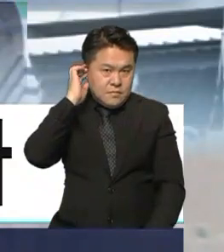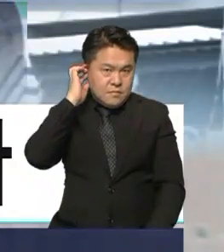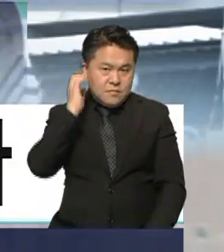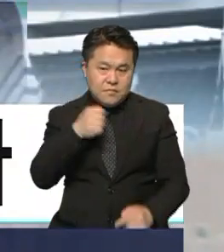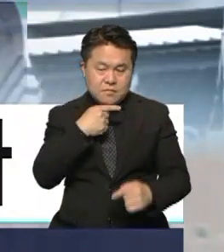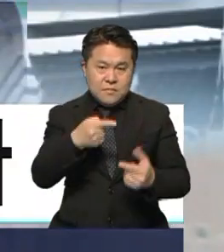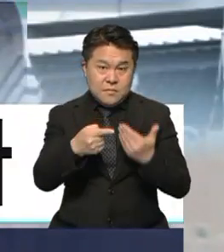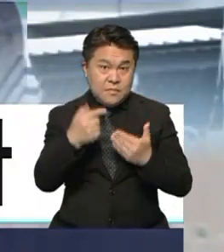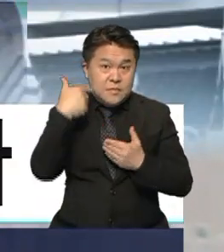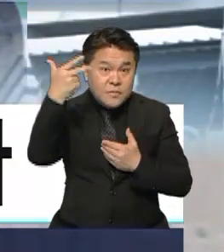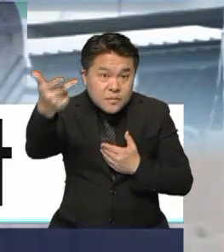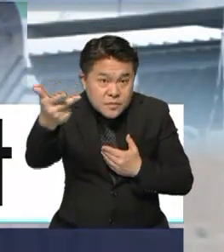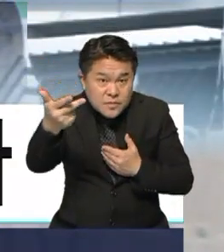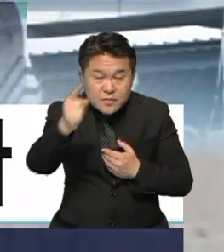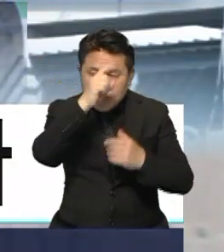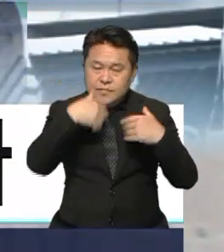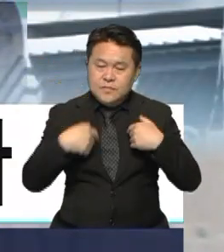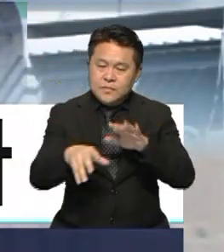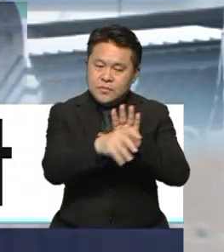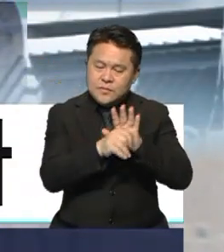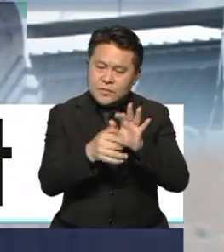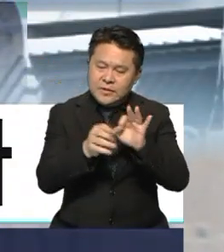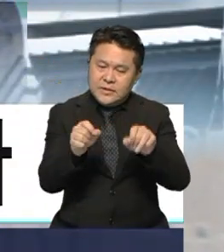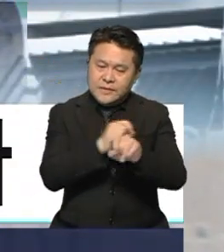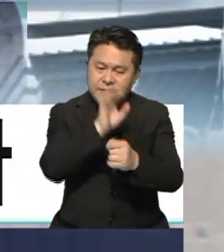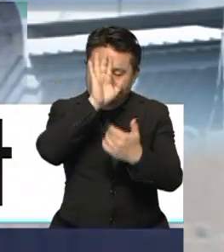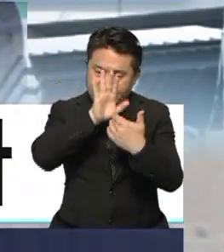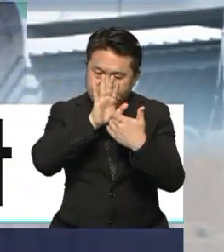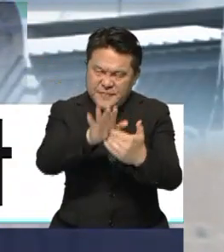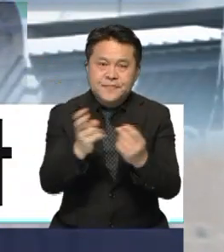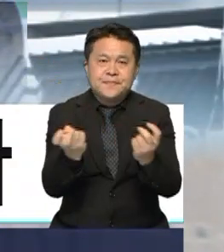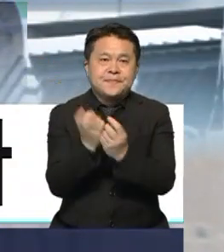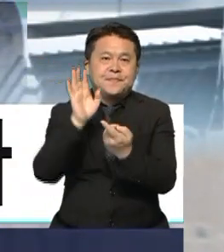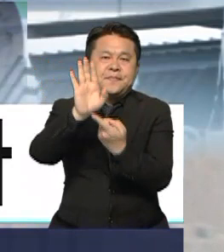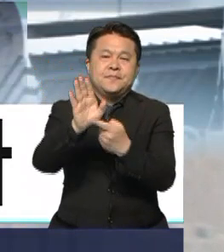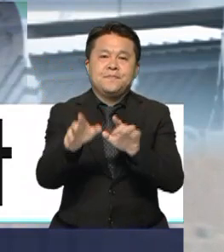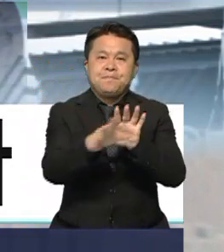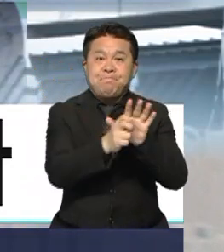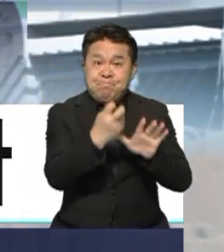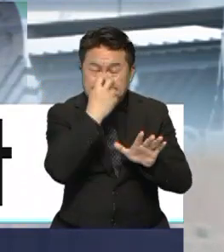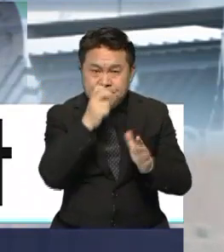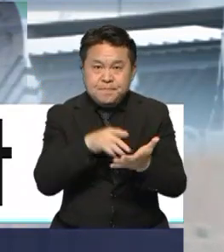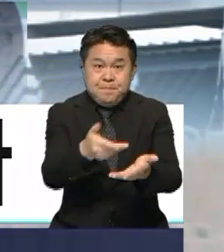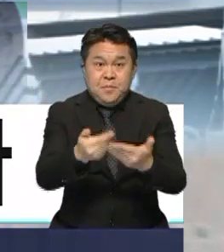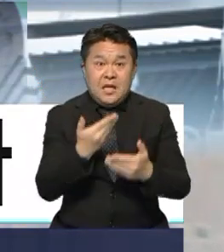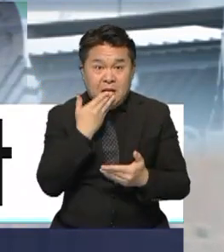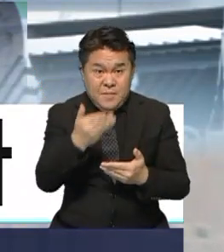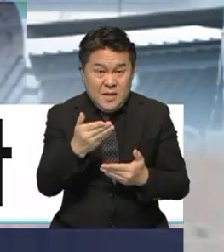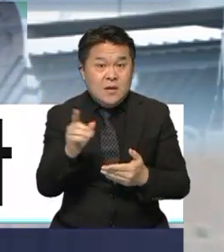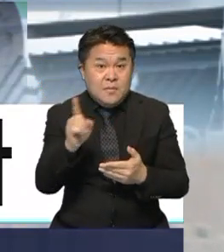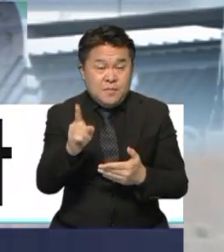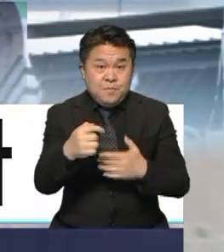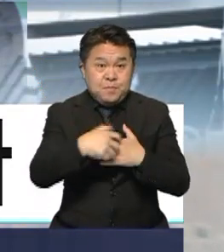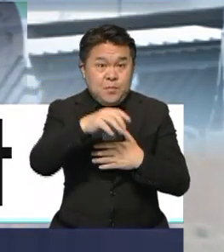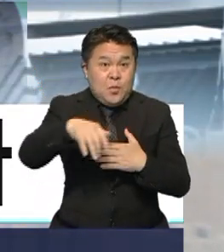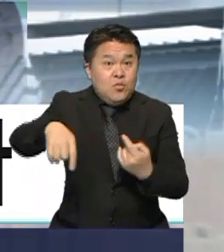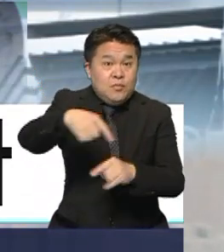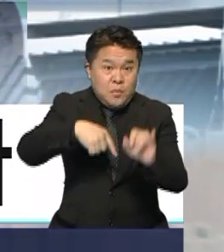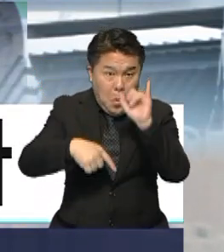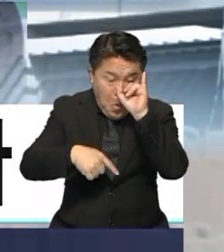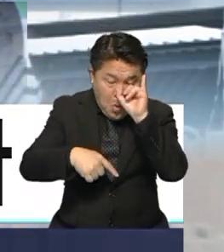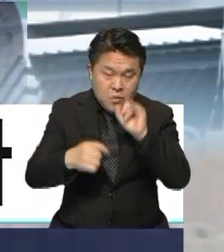설 연휴를 한 주 앞두고 정부가 코로나 관련 특별 방역 대책을 내놓습니다. 코로나 검사와 약 처방을 받을 수